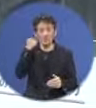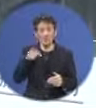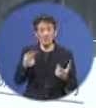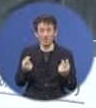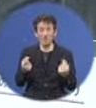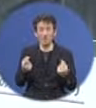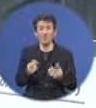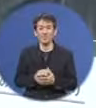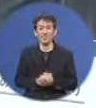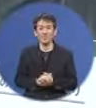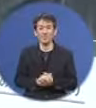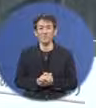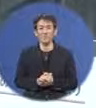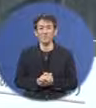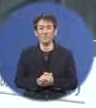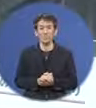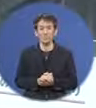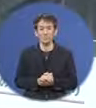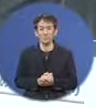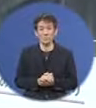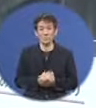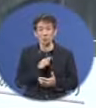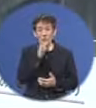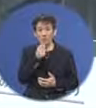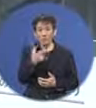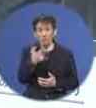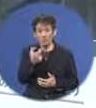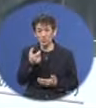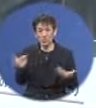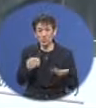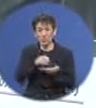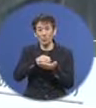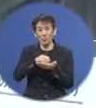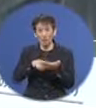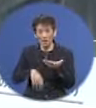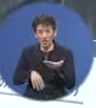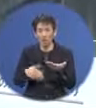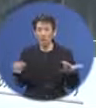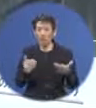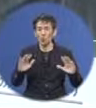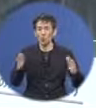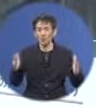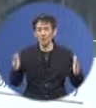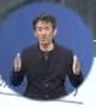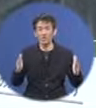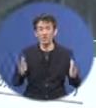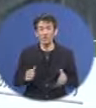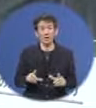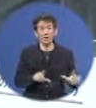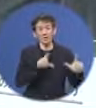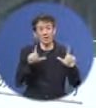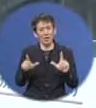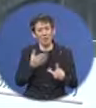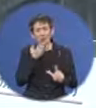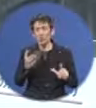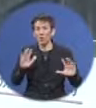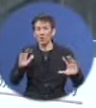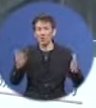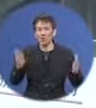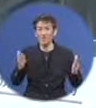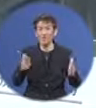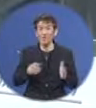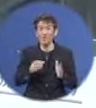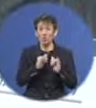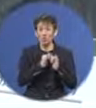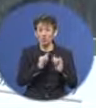でまあ、60歳定年、はい、まあ、仕事がなくなります、まあ、生活は別に困らないんだけどっていう